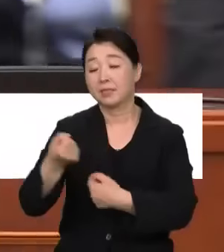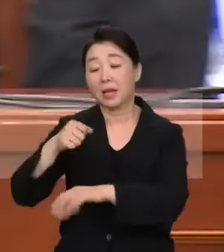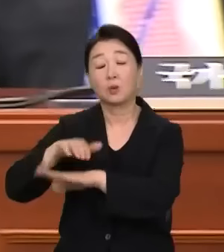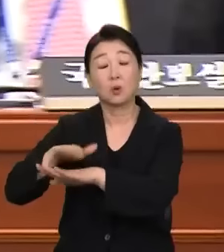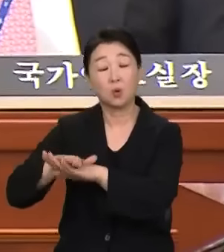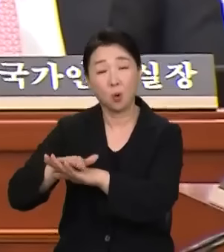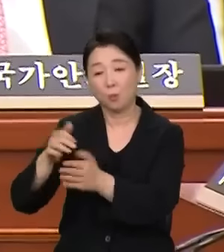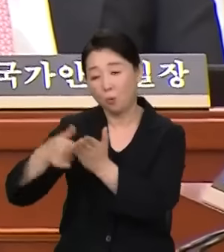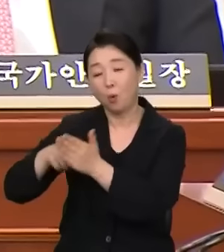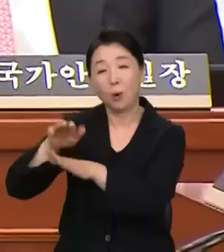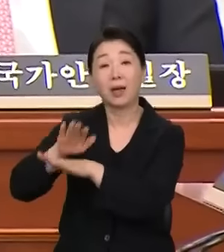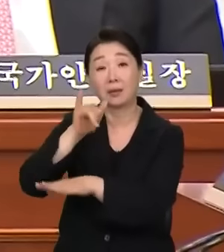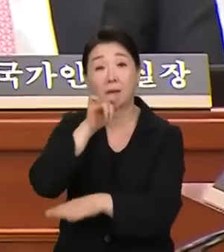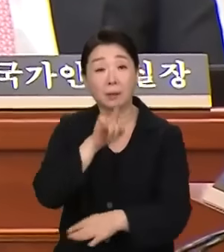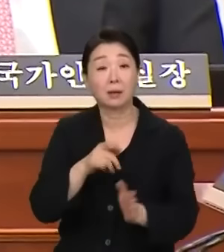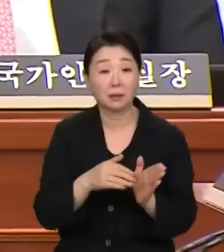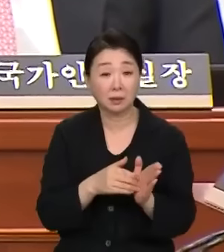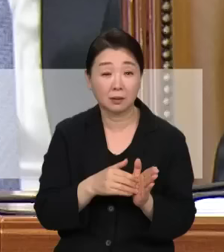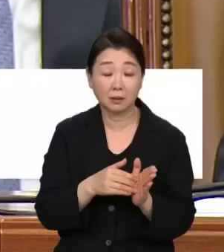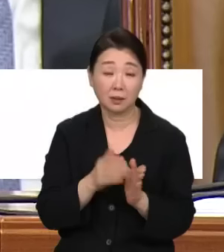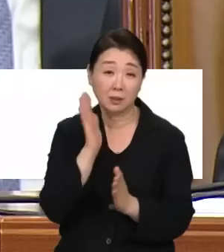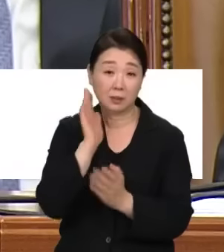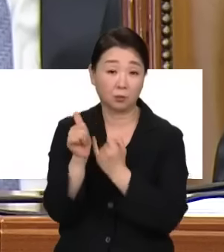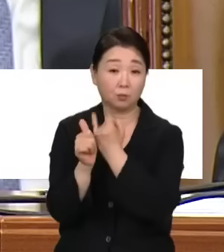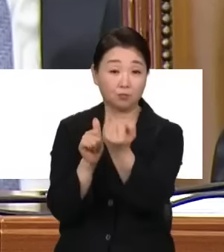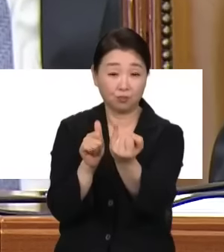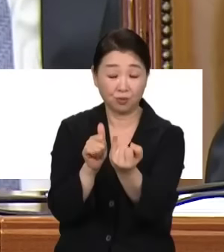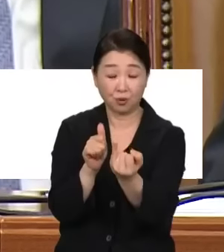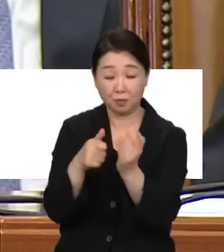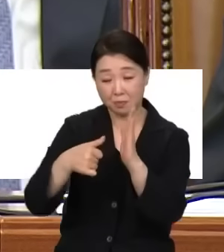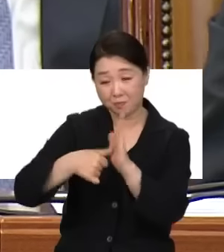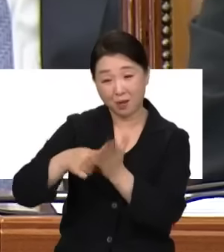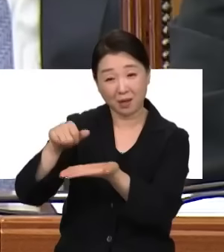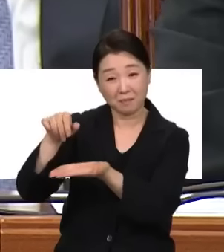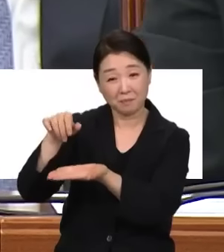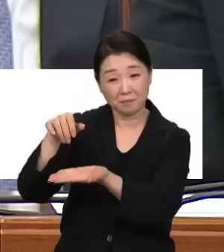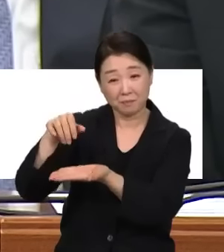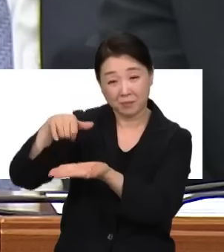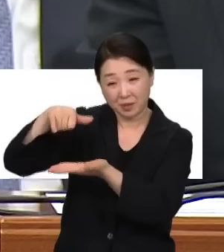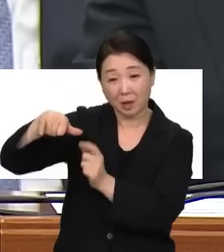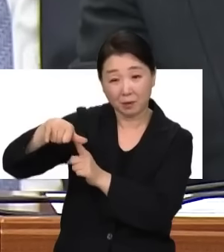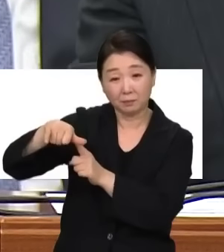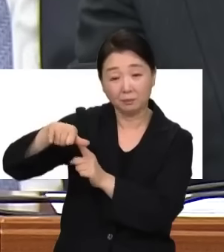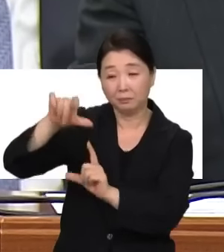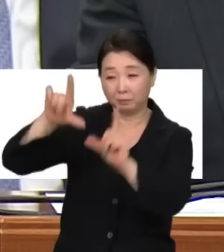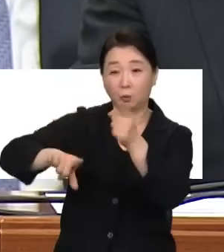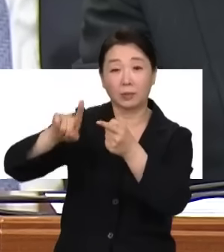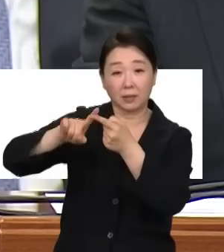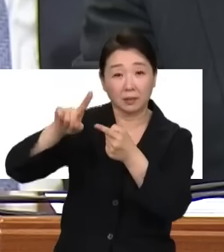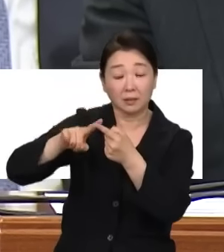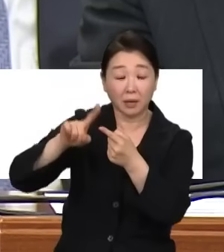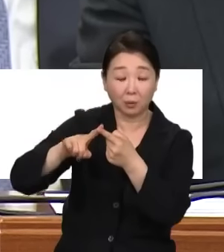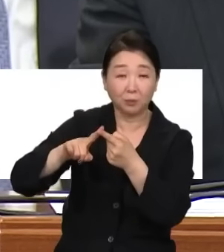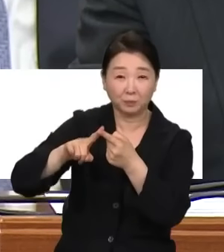있다고 밝혀왔습니다 가 받은 올백은 있는 포장 그대로